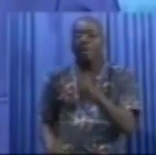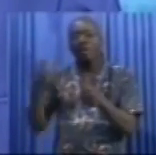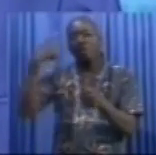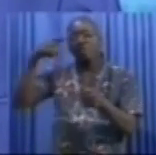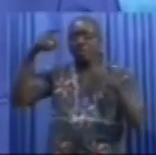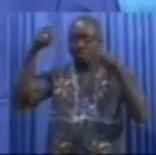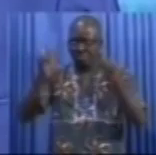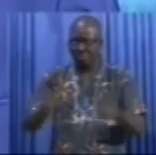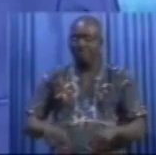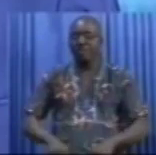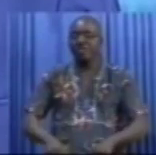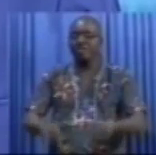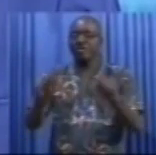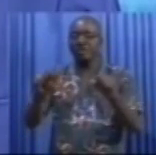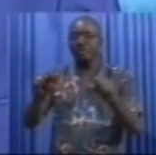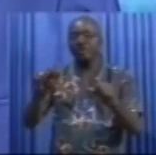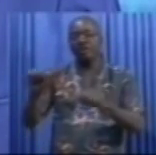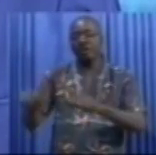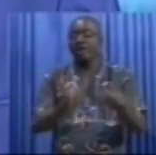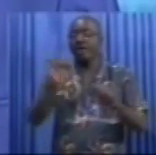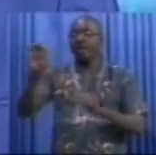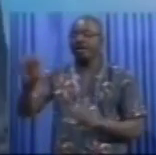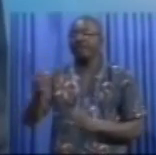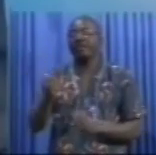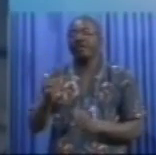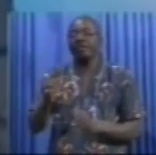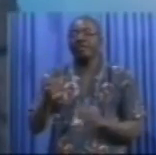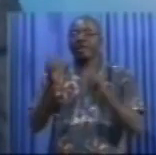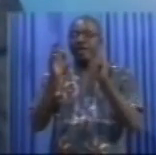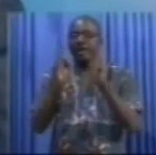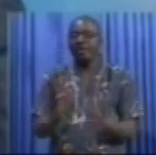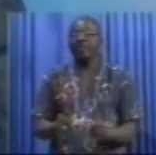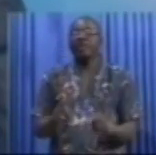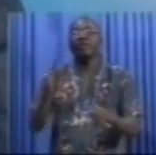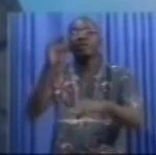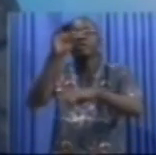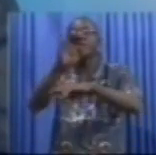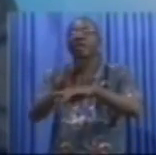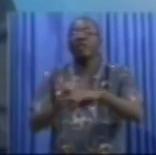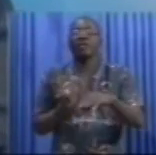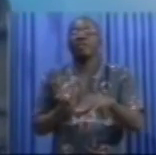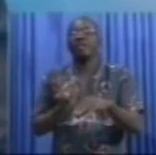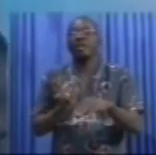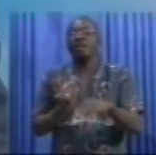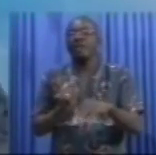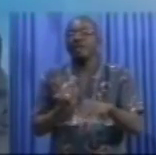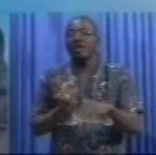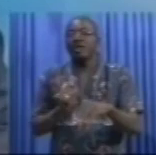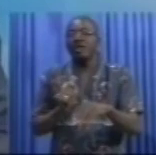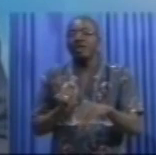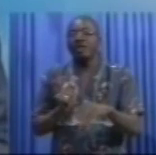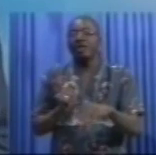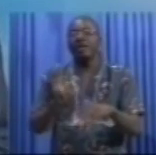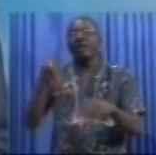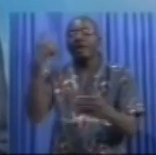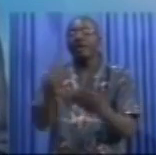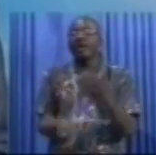continuer leur activité courante. Voilà. Et les personnes qui ont été interpellées, quelle sera la